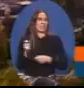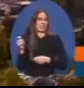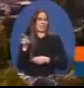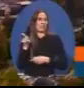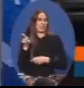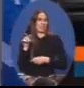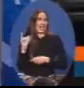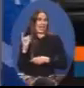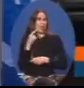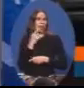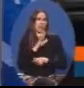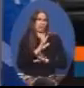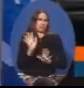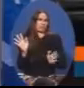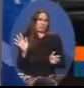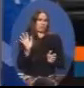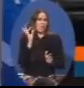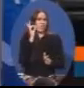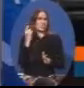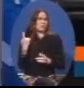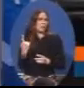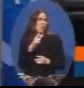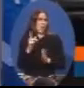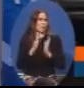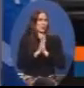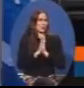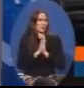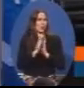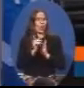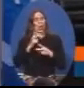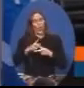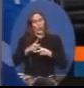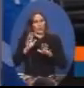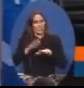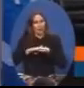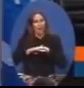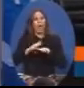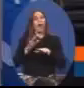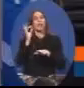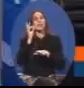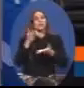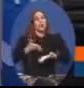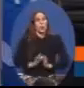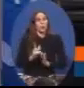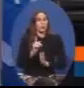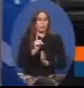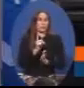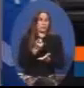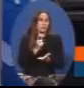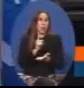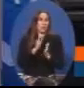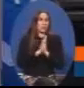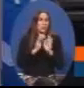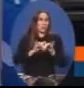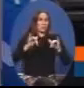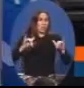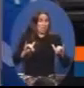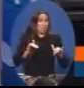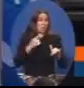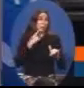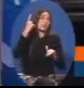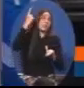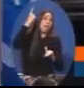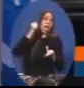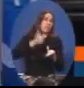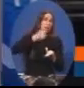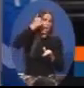חאג' יחיא, שאין בקשה מהחולות, לא החולות, חס וחלילה, מהיולדות להפרדה, שזה מגיע מראש, אומרים, יכול להיות שזה פשוט